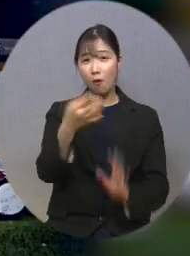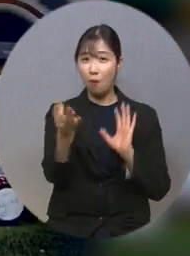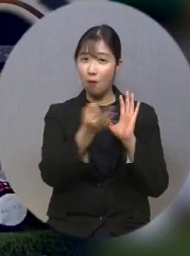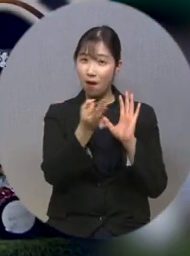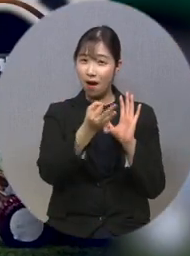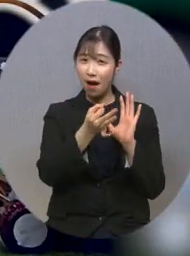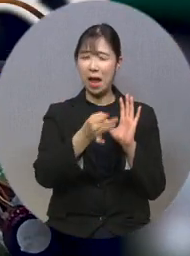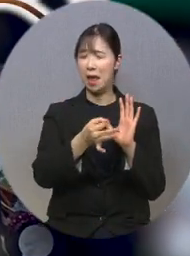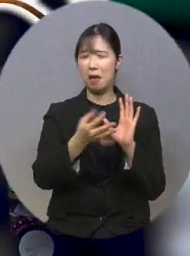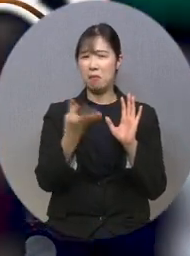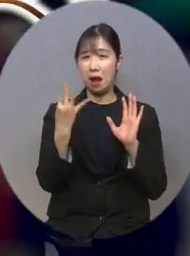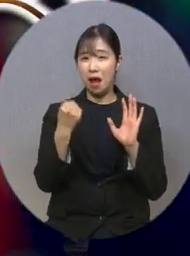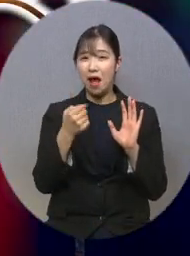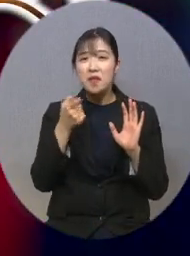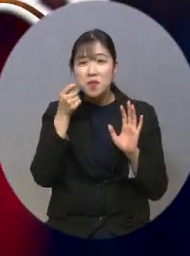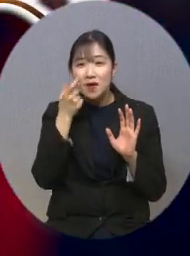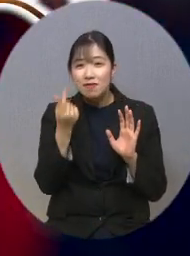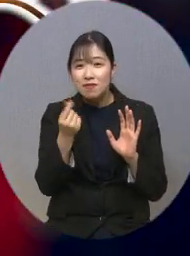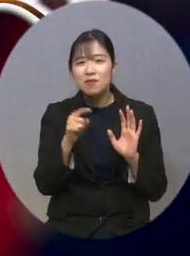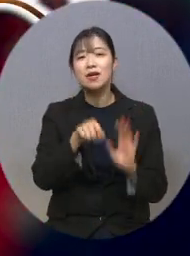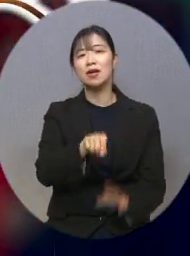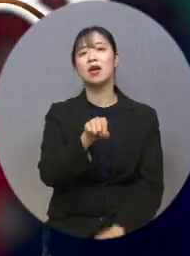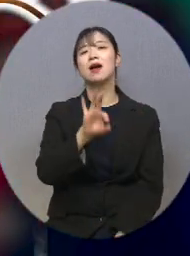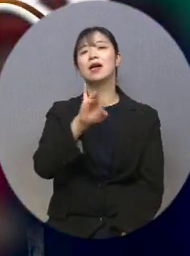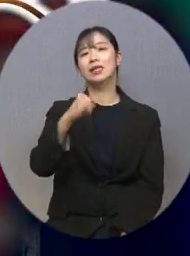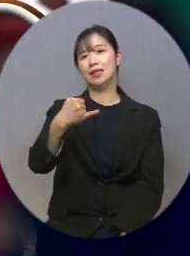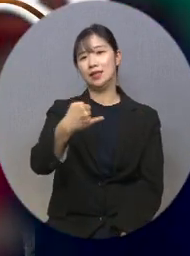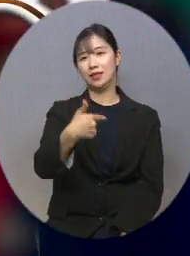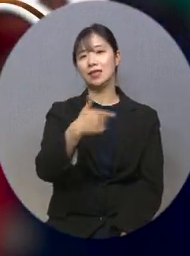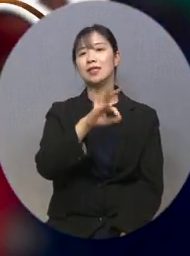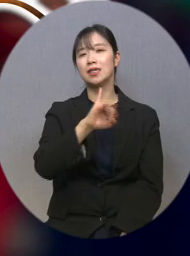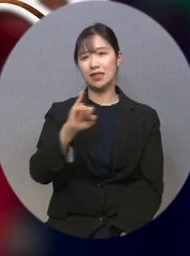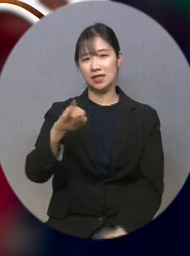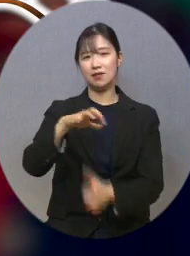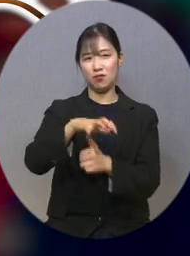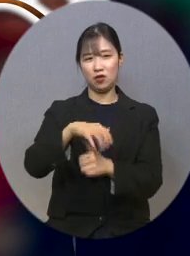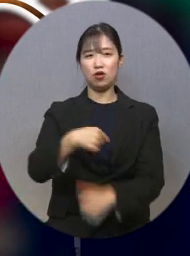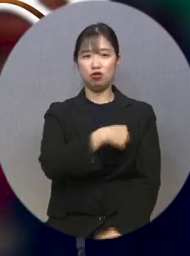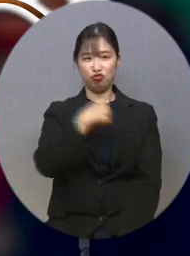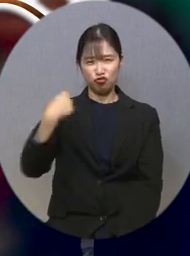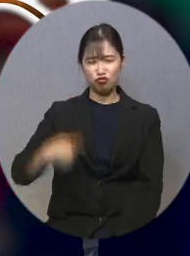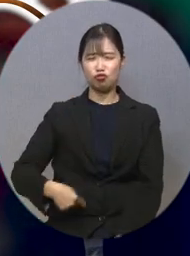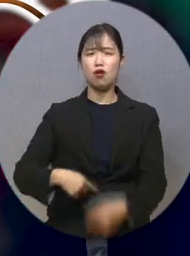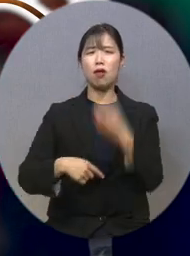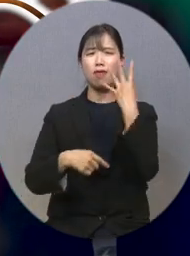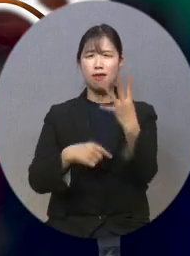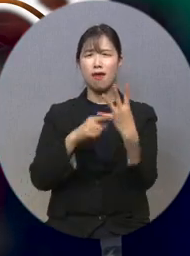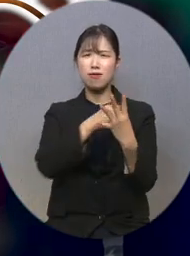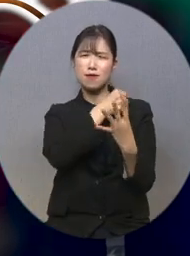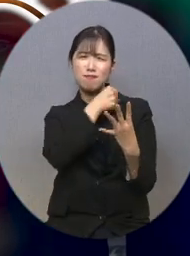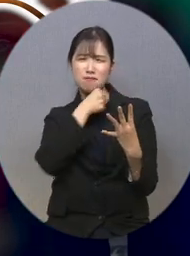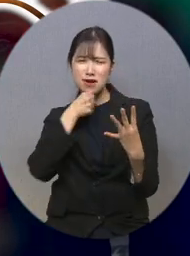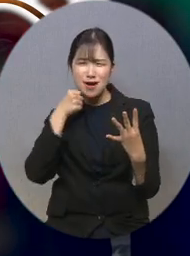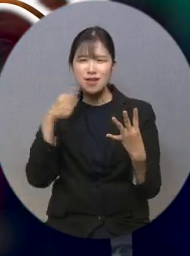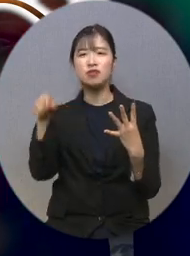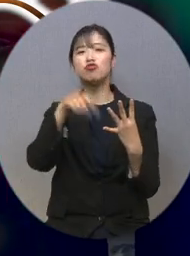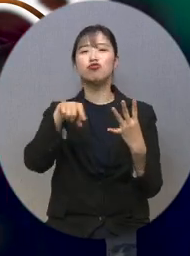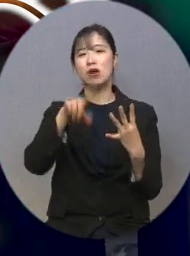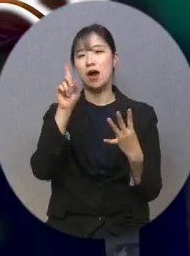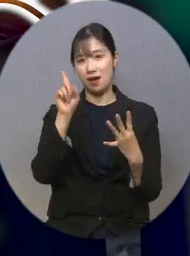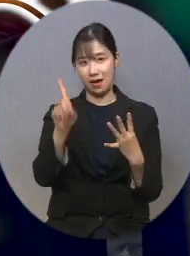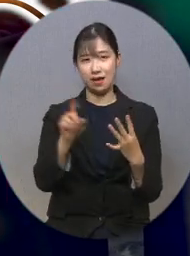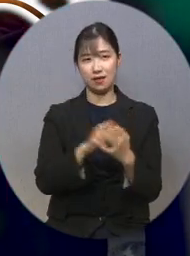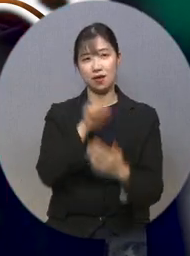많이 못 보셨을 텐데요. 요거는 은이버섯이라는 거예요. 중국에선 4대 진미 중에 하나고요. 요게